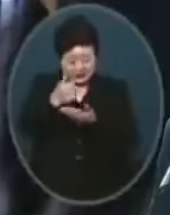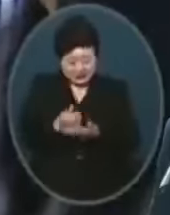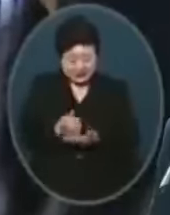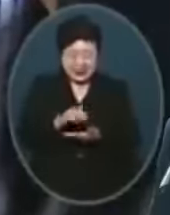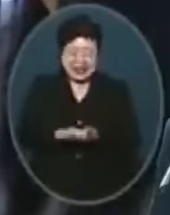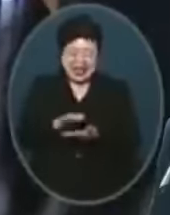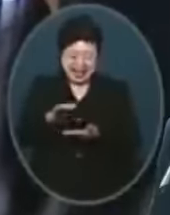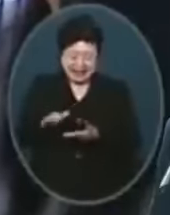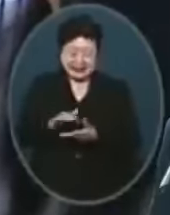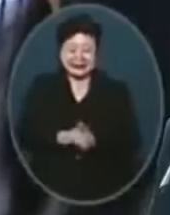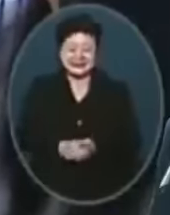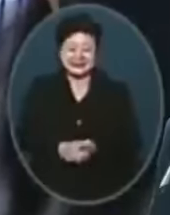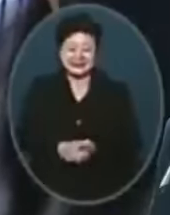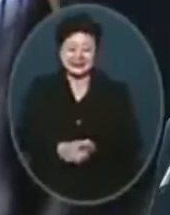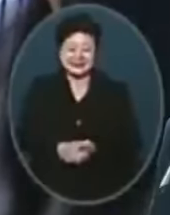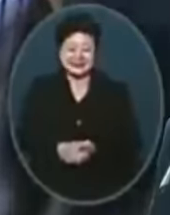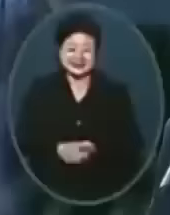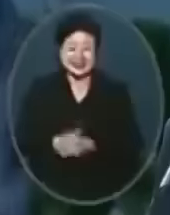모시드립니다.